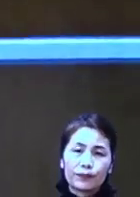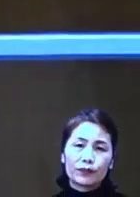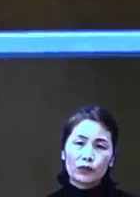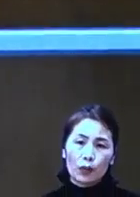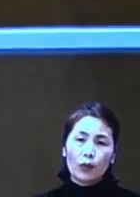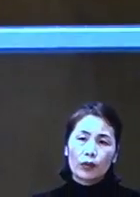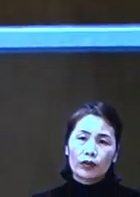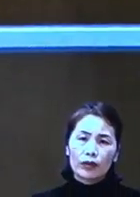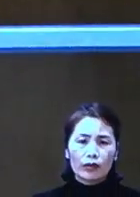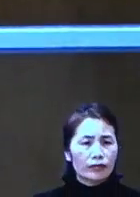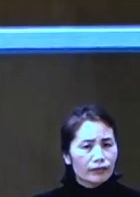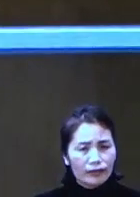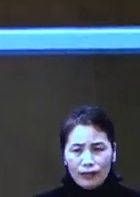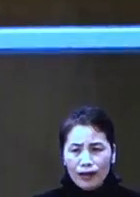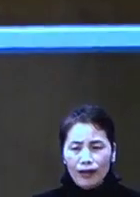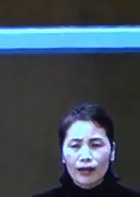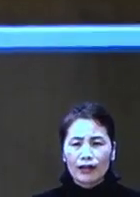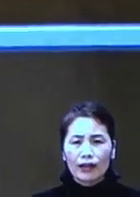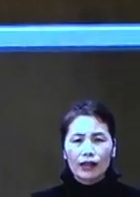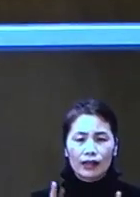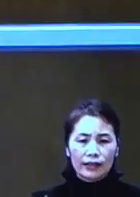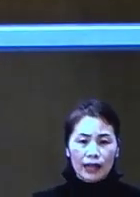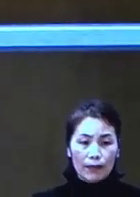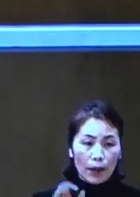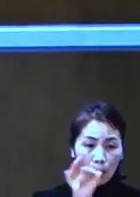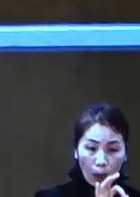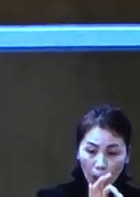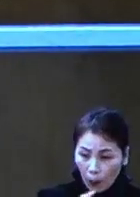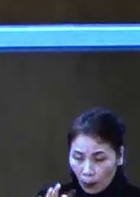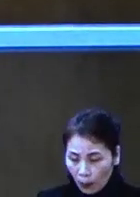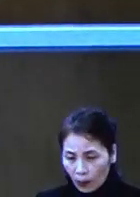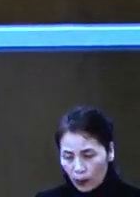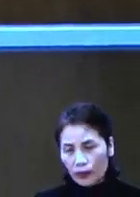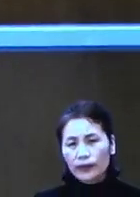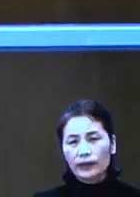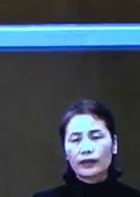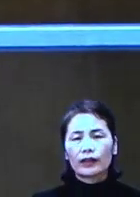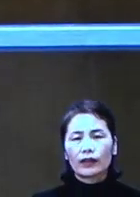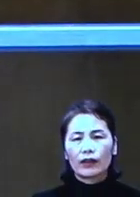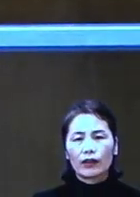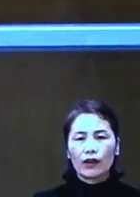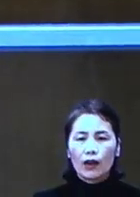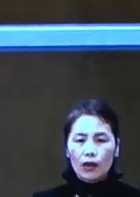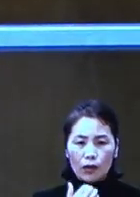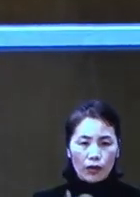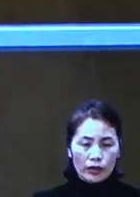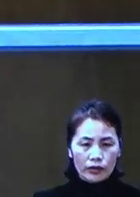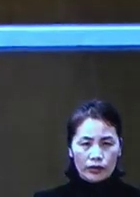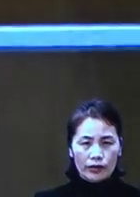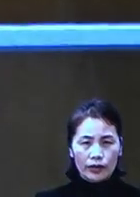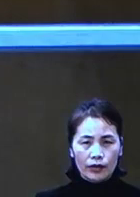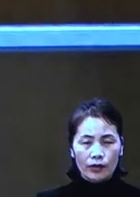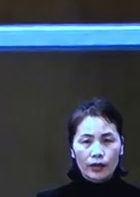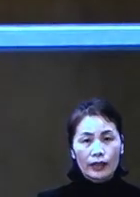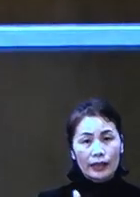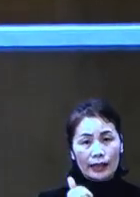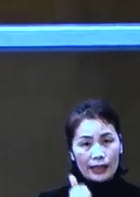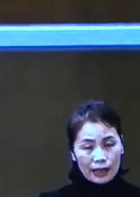남아있습니다. 삶의 현장 구석구석 빈샘의 곳곳에서 도지사를 더 자주 만나게 될 것이란